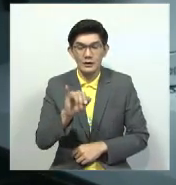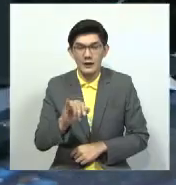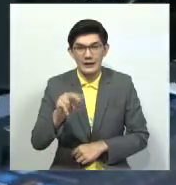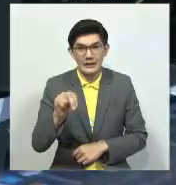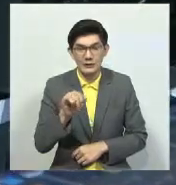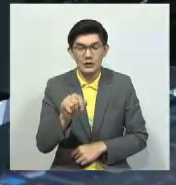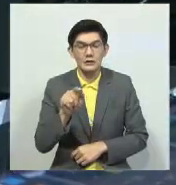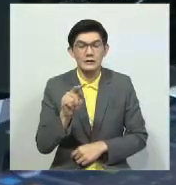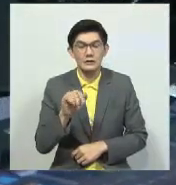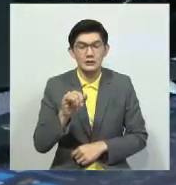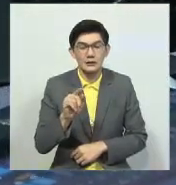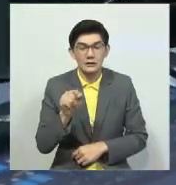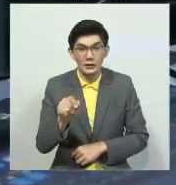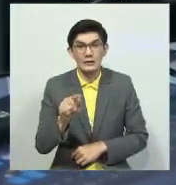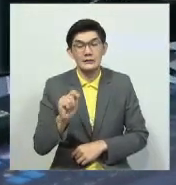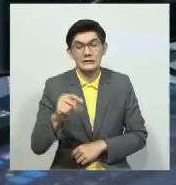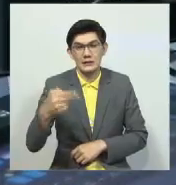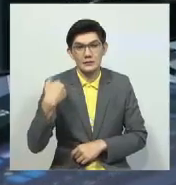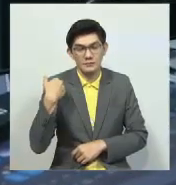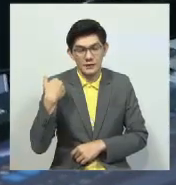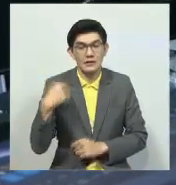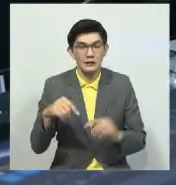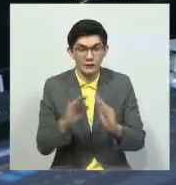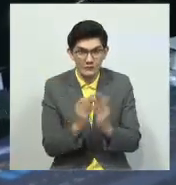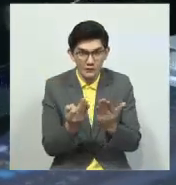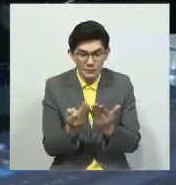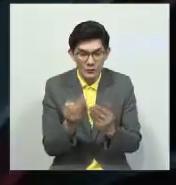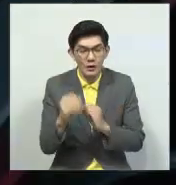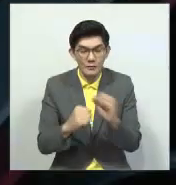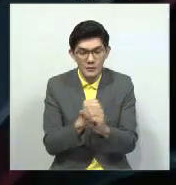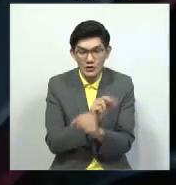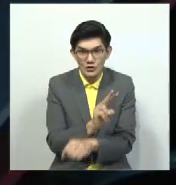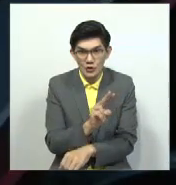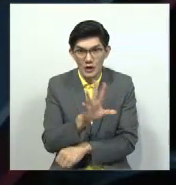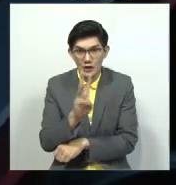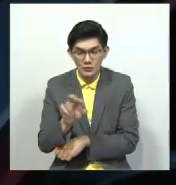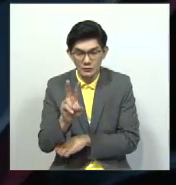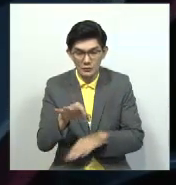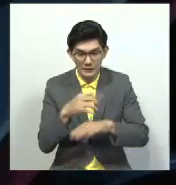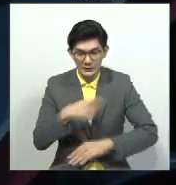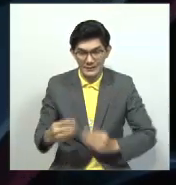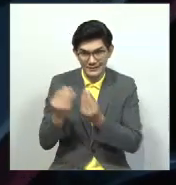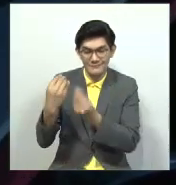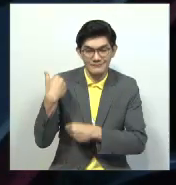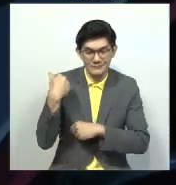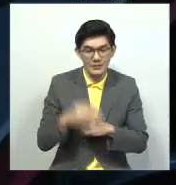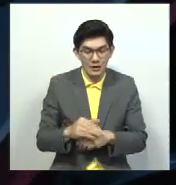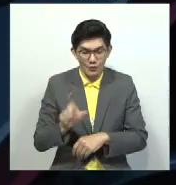www.pralan.in.th ค่ะหรือ Facebookพระราชพิธีบรมราชาภิเษกพุทธศักราช2562สามาร